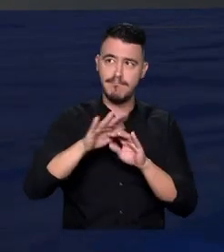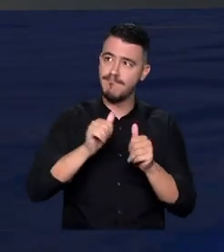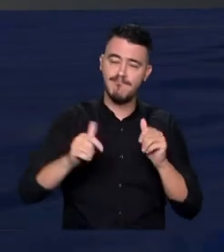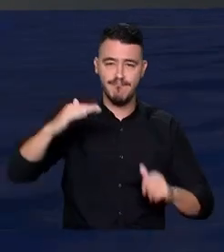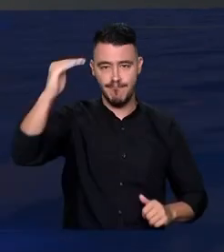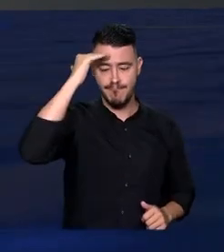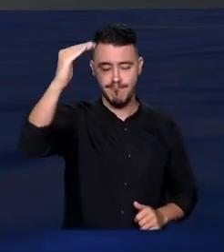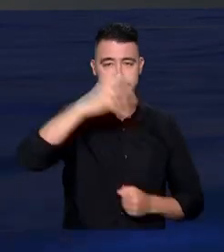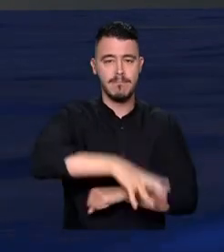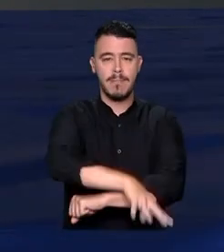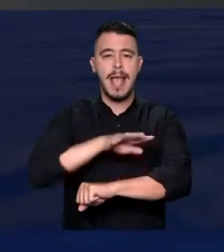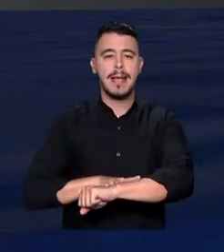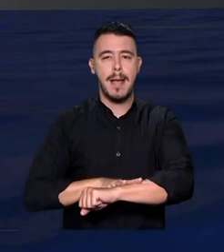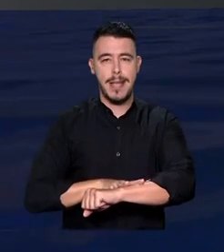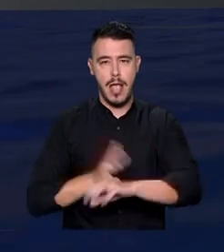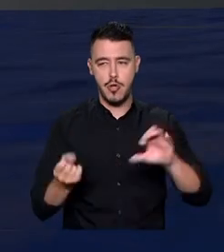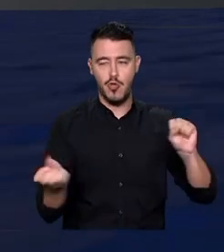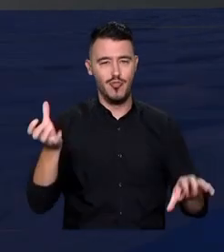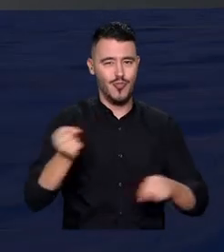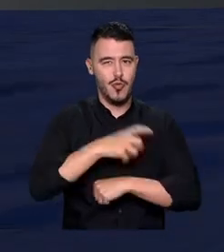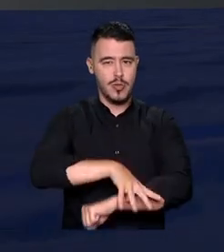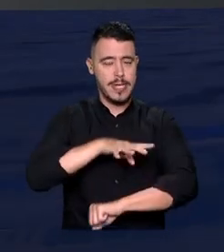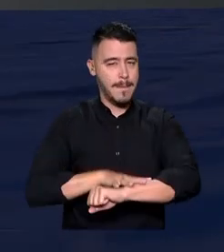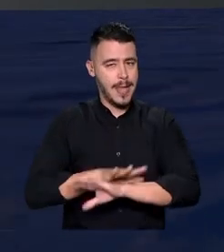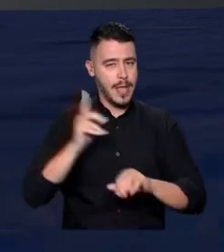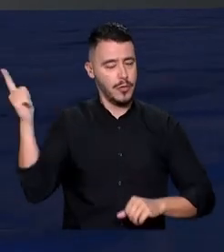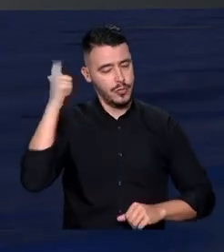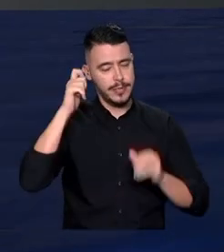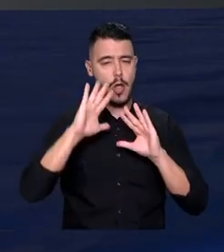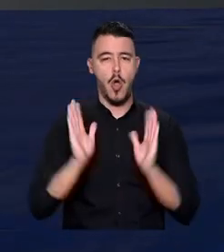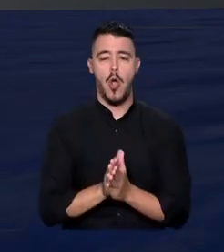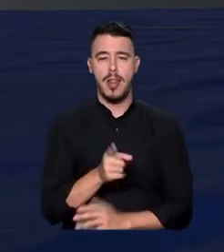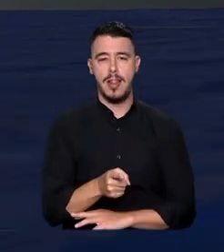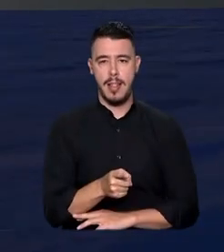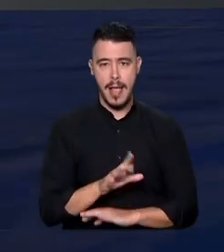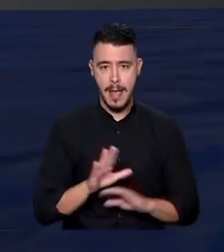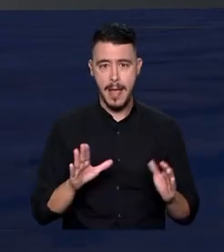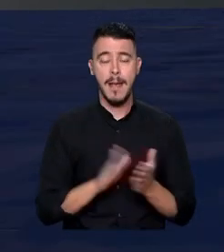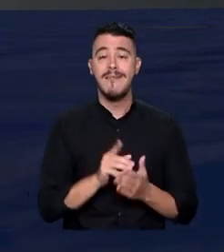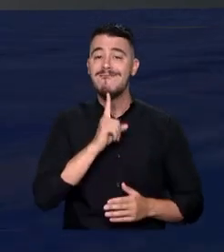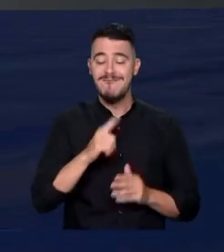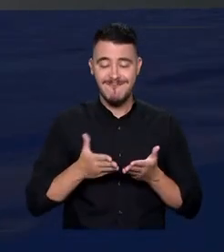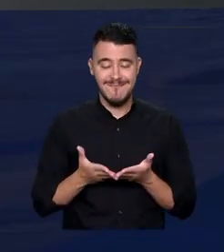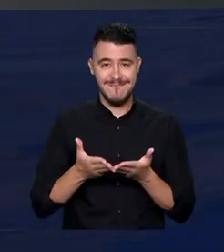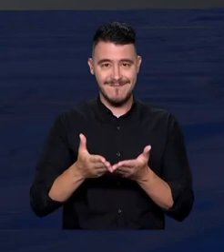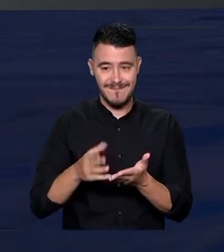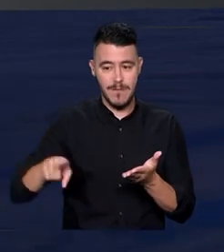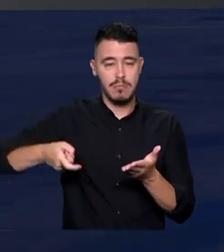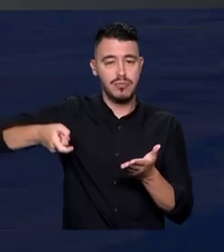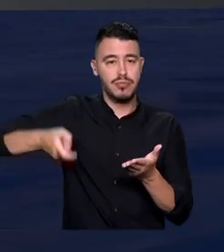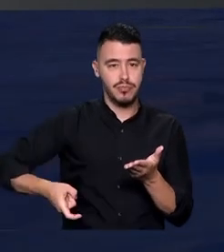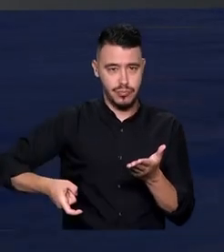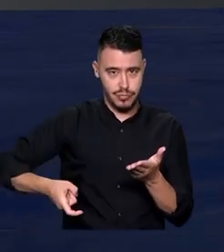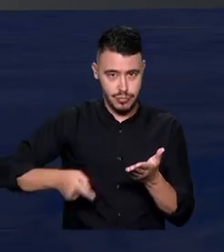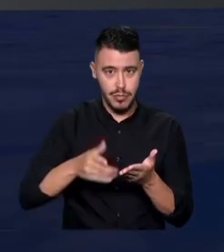πληρώματος. Και το λέω γιατί θα δείτε ότι για να φτάσουν από το σημείο που ήταν αγκυροβόλημένη η Θαλαμιγός μέχρι την παραλία αυτή